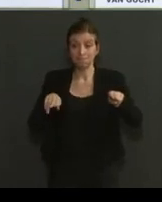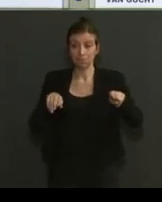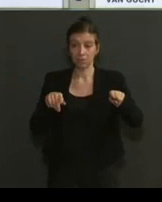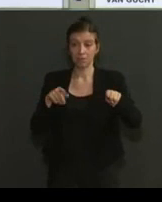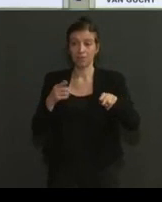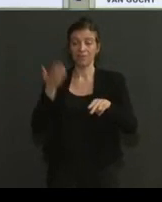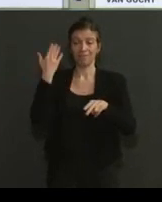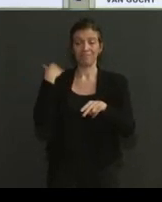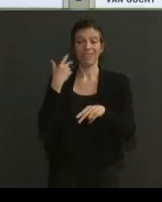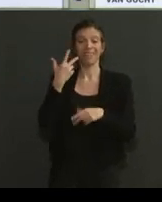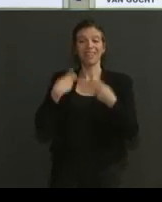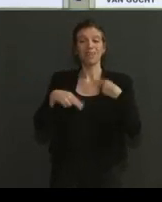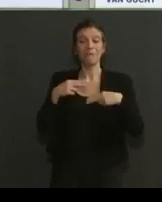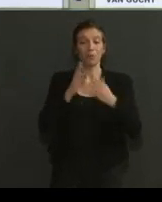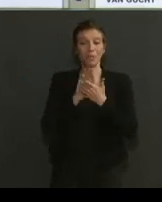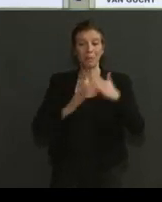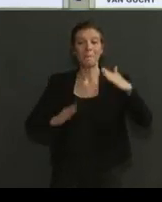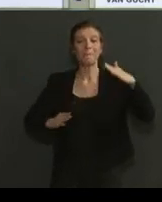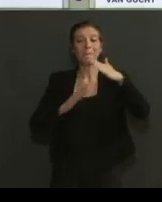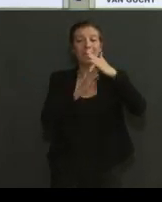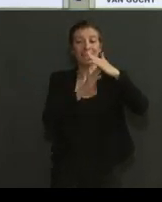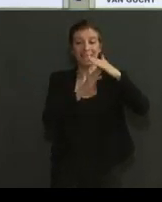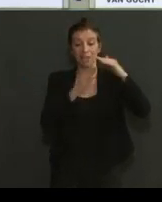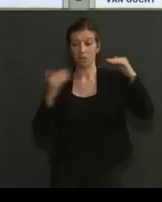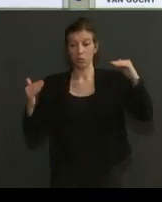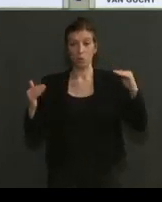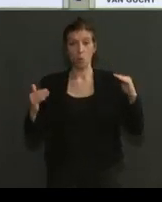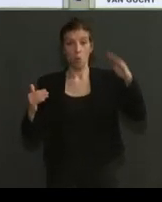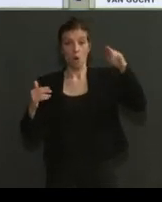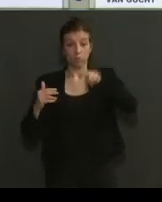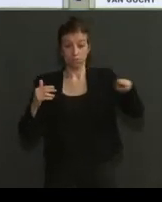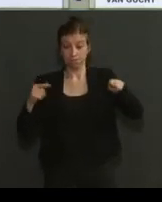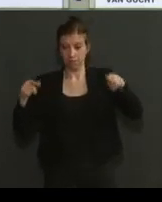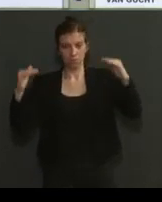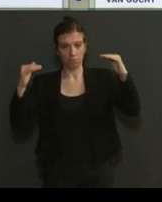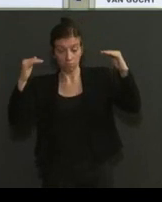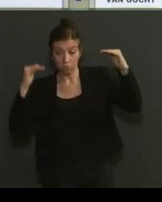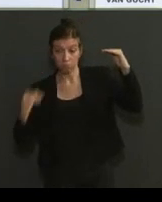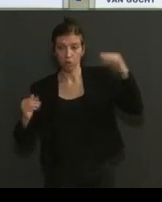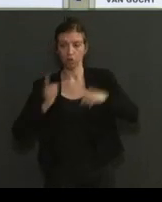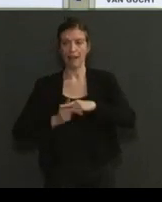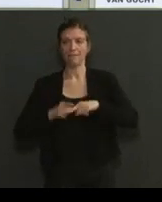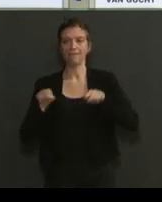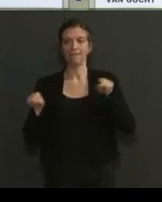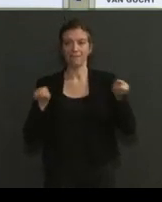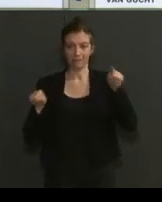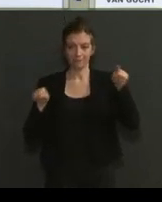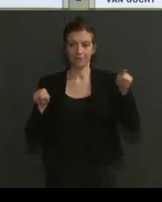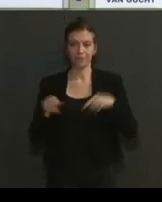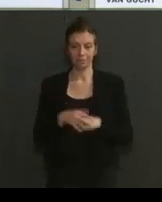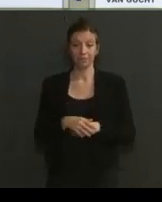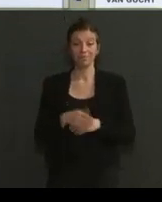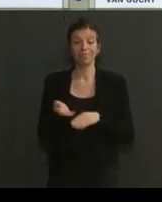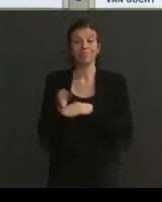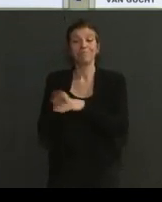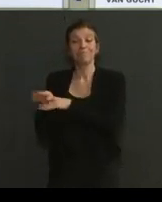Ook de overlijdens blijven dalen. Gemiddeld vielen er de afgelopen week elke dag 123